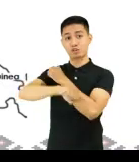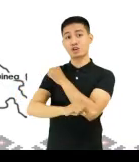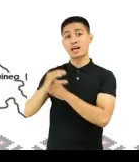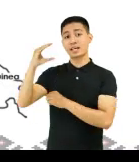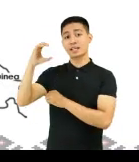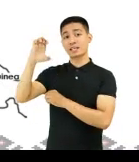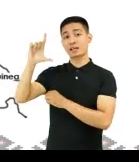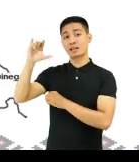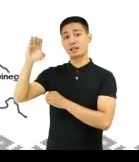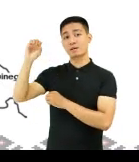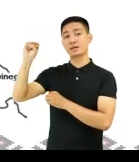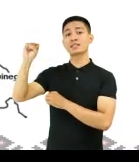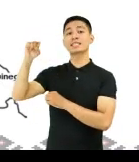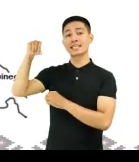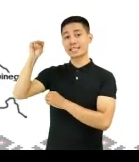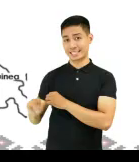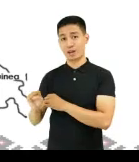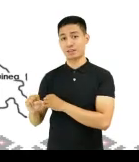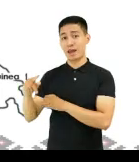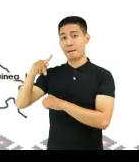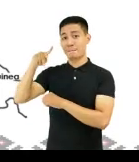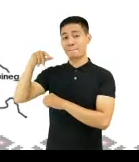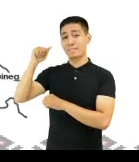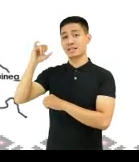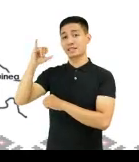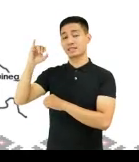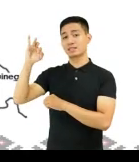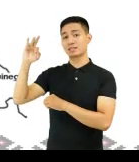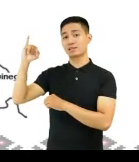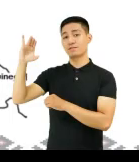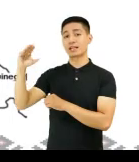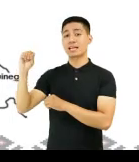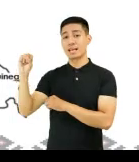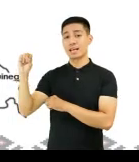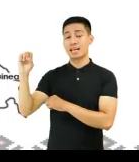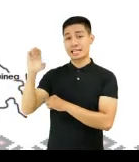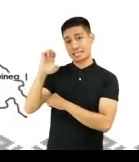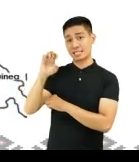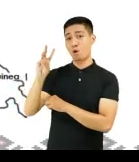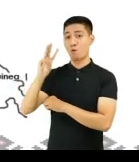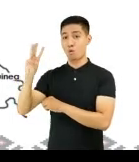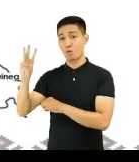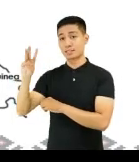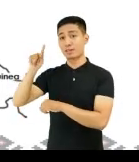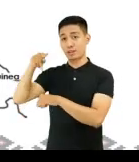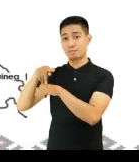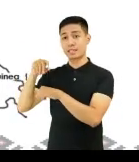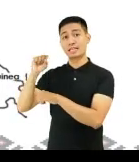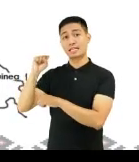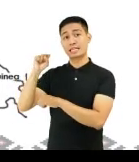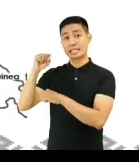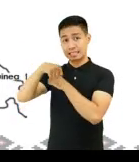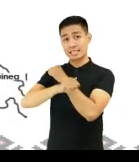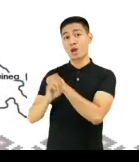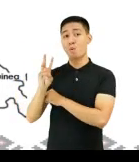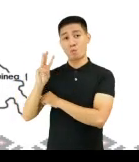dagat si Lebes sa timog, karagatang Pasipiko sa gawing silangan, at West Philippine Sea sa gawing kanluran.